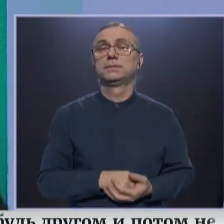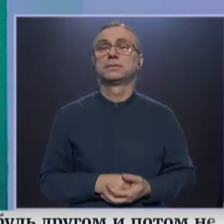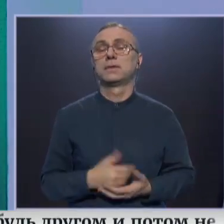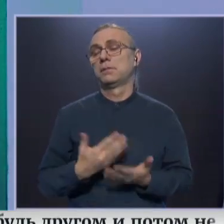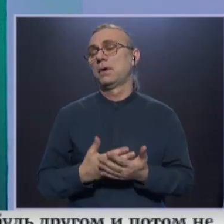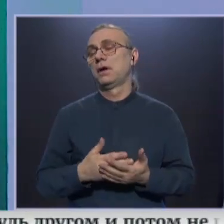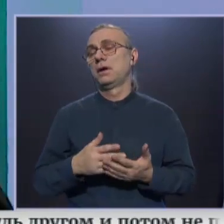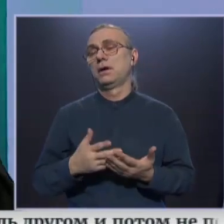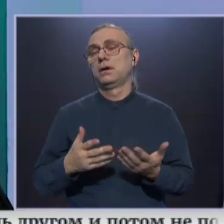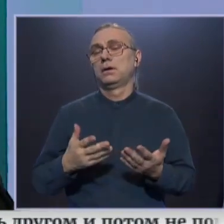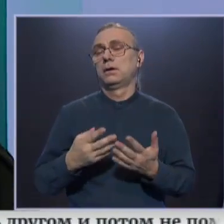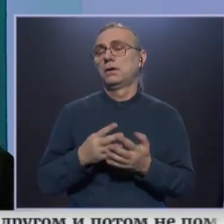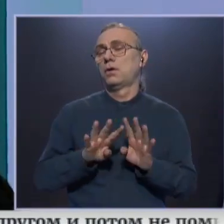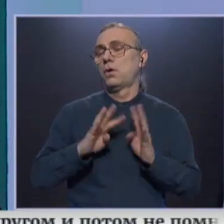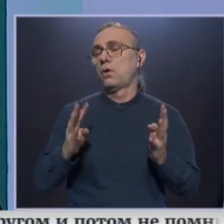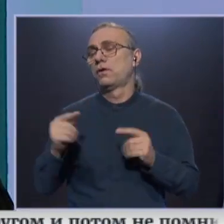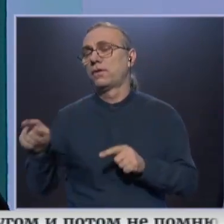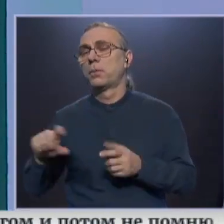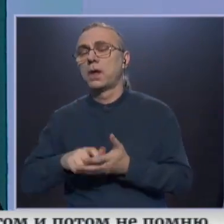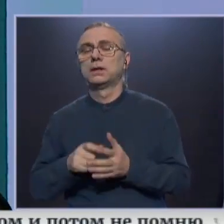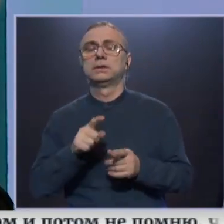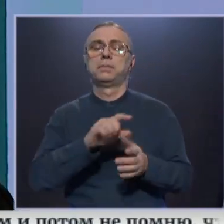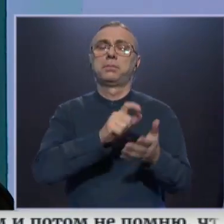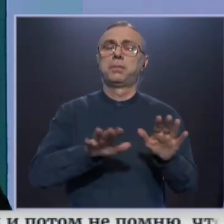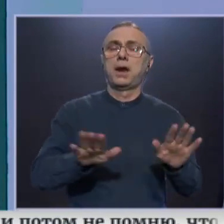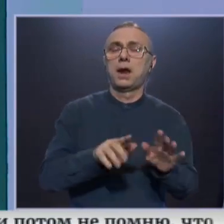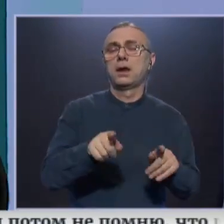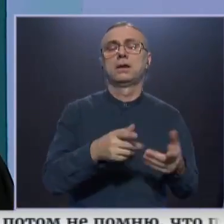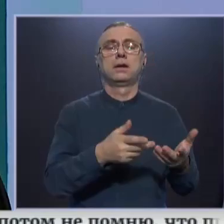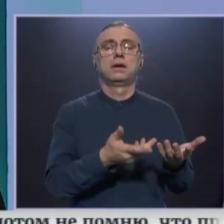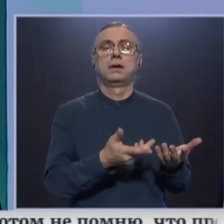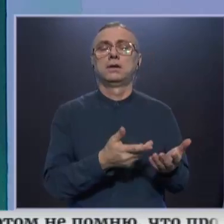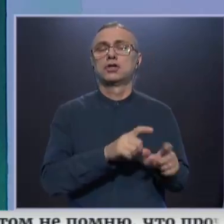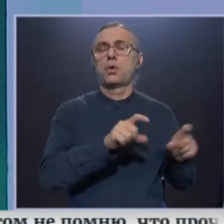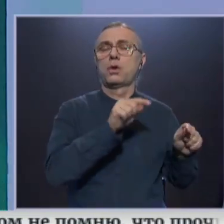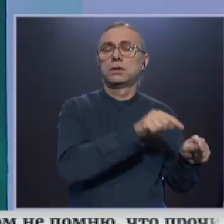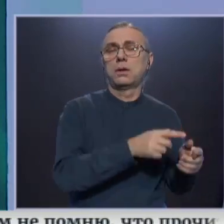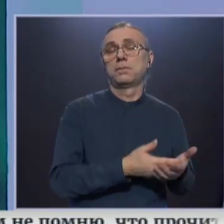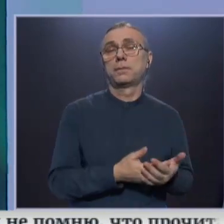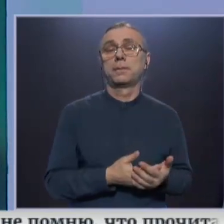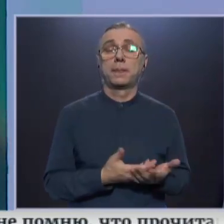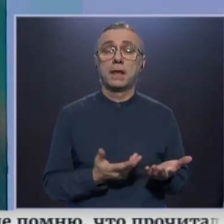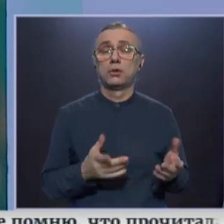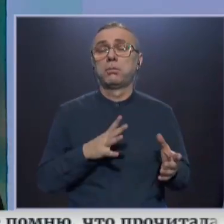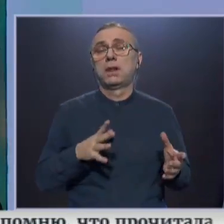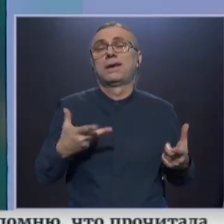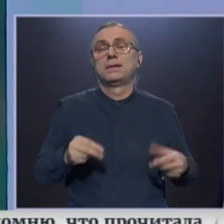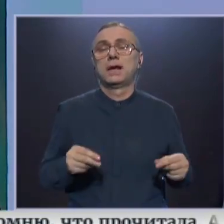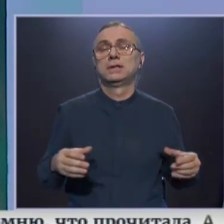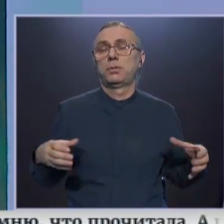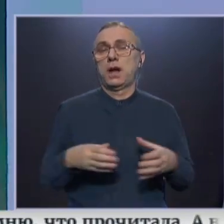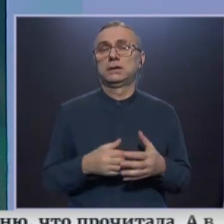пение в четвертом. Да, потому что нужно место, где собираться. В храме, прям в самом, во время богослужения или